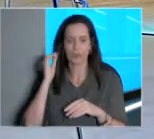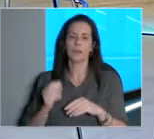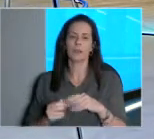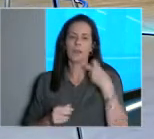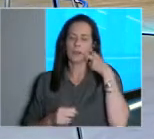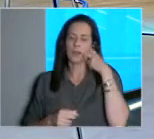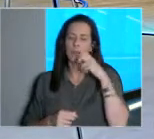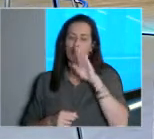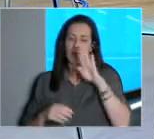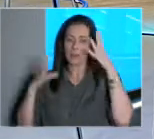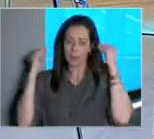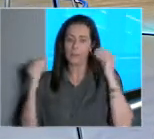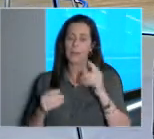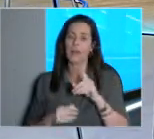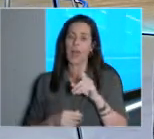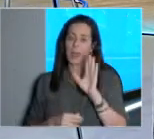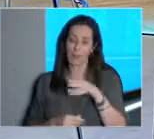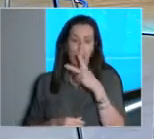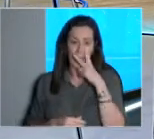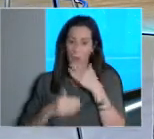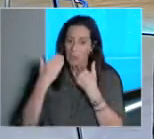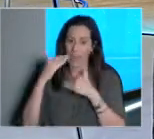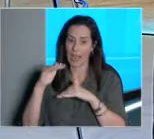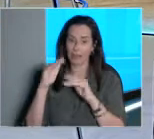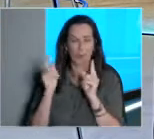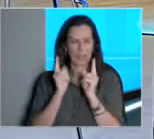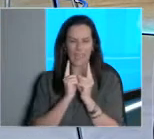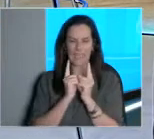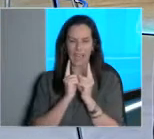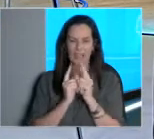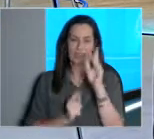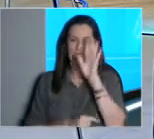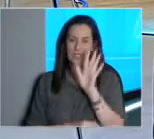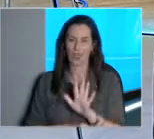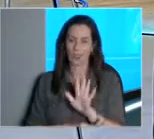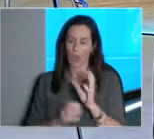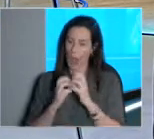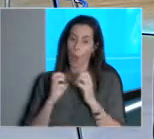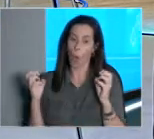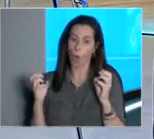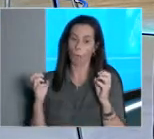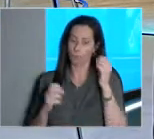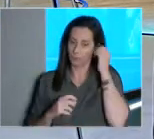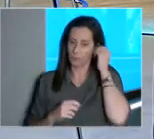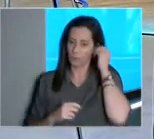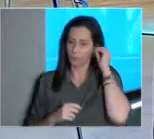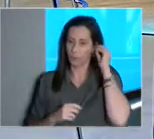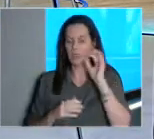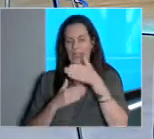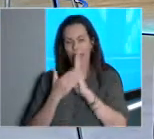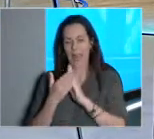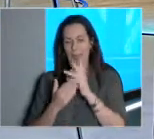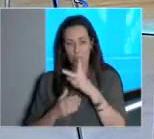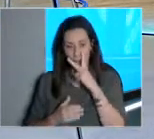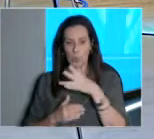עכשיו. נכון, בהחלט גם ראינו קטע מאוד קצר, זה סרטון די ארוך, וזה באמת רק חלק קטן